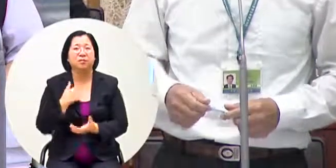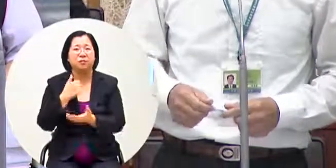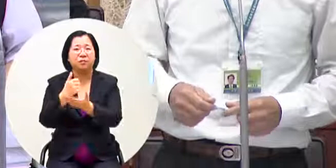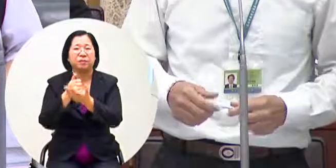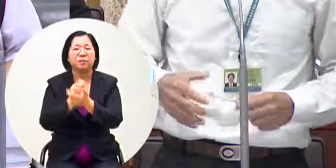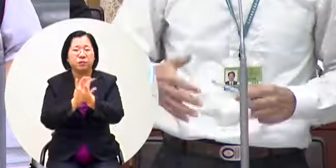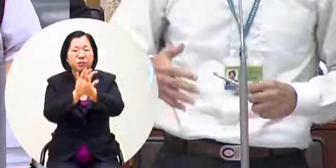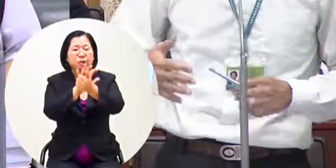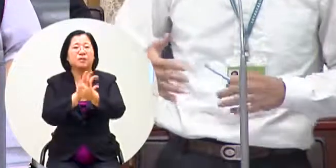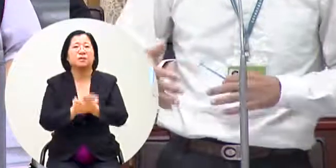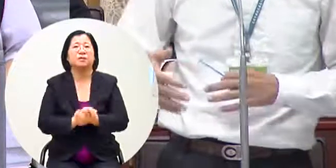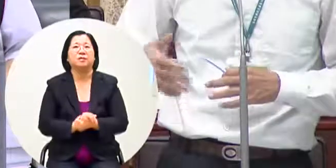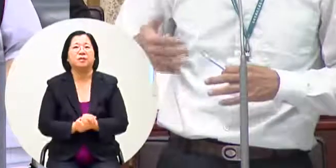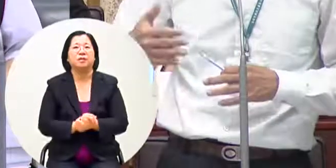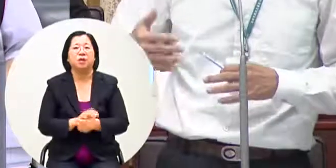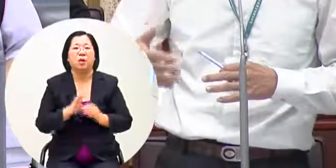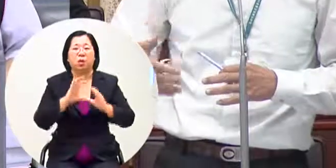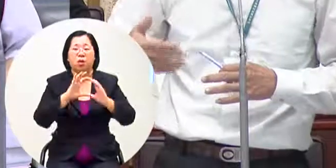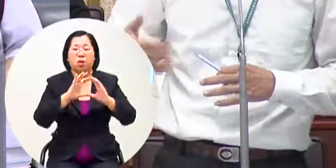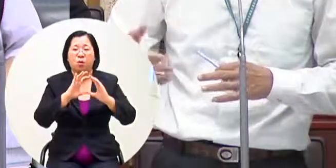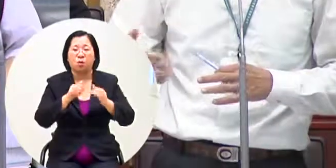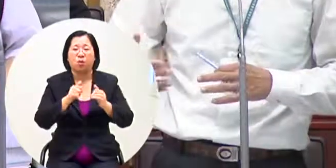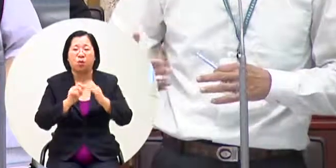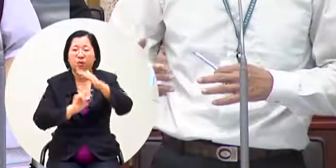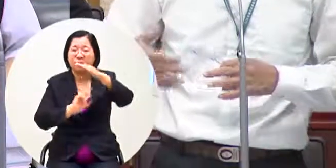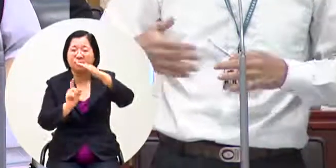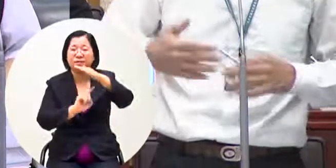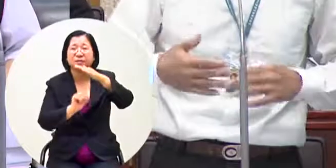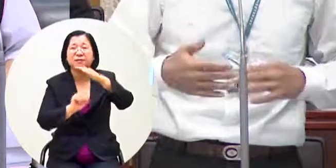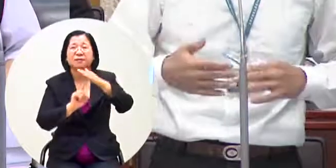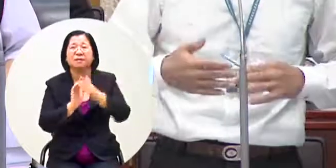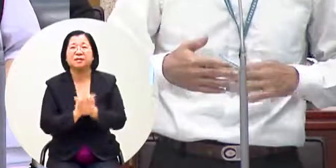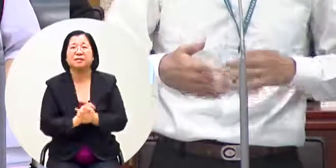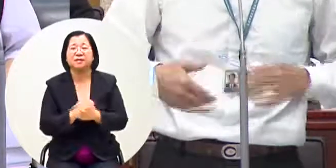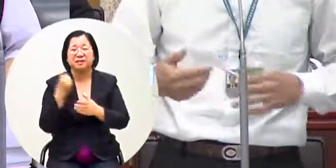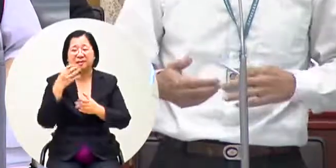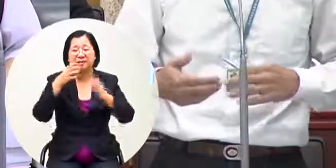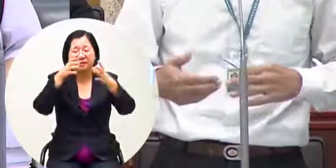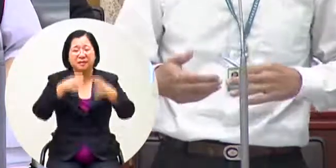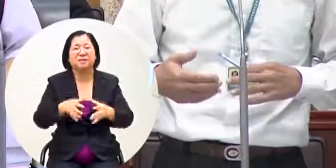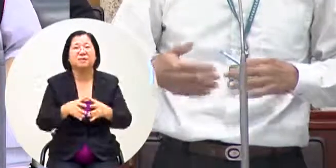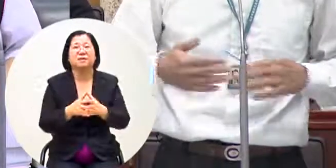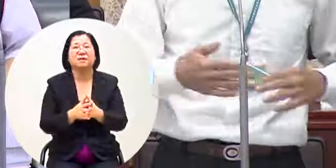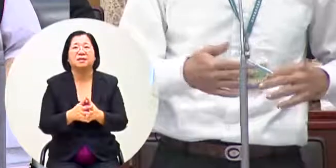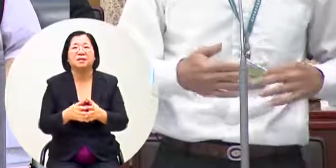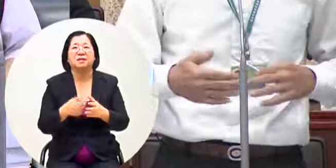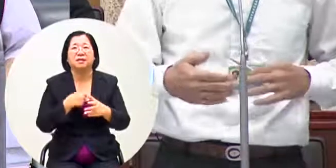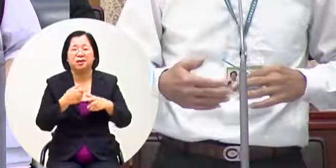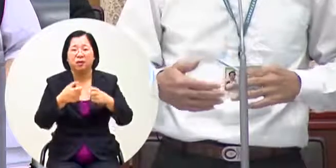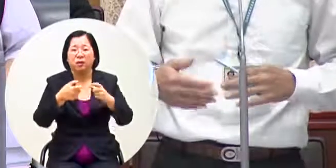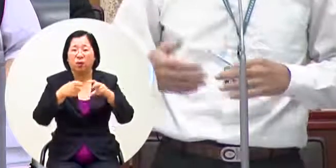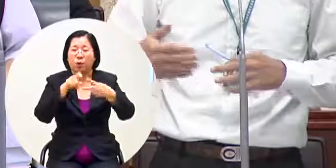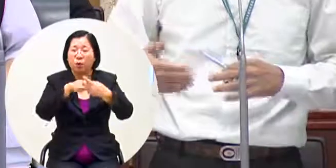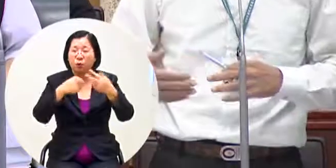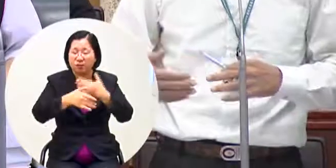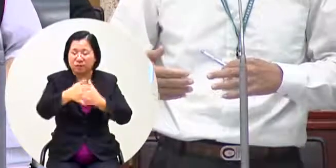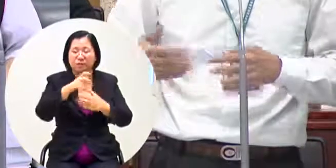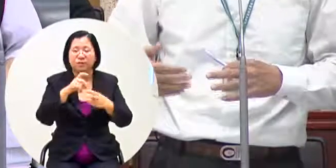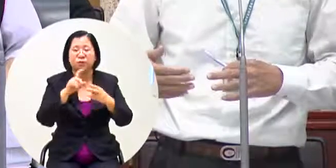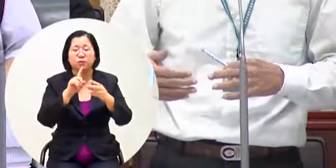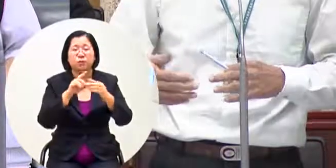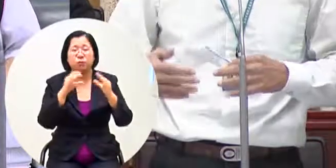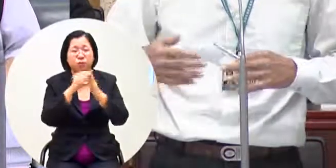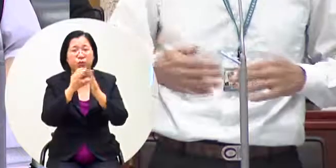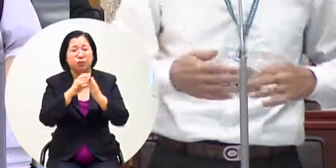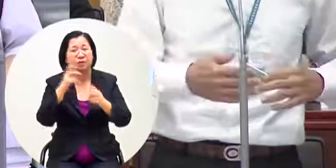新建工程局吼，爱、把咱遮民意的意见把它纳入里面去检讨，啊，找出一条路线，咱地方会